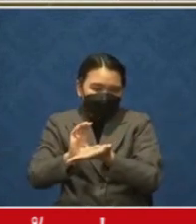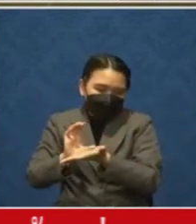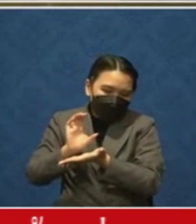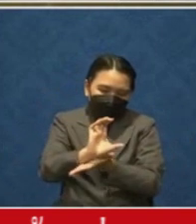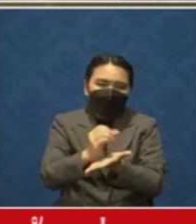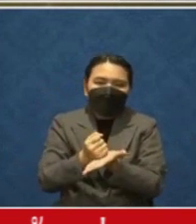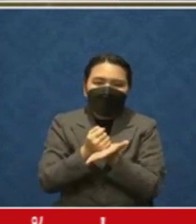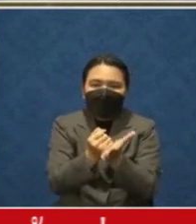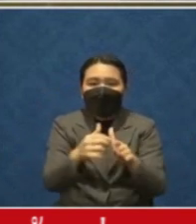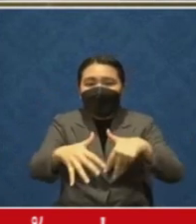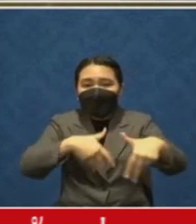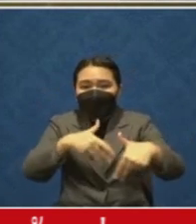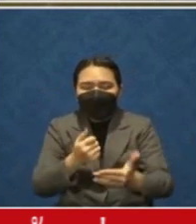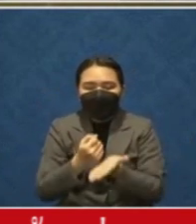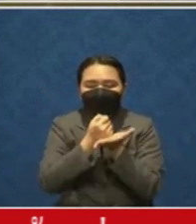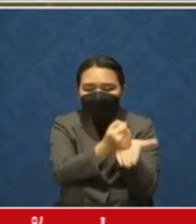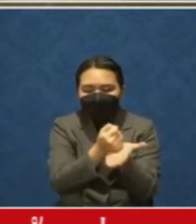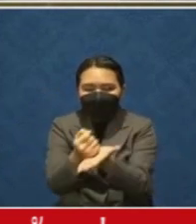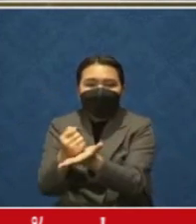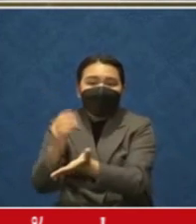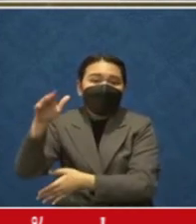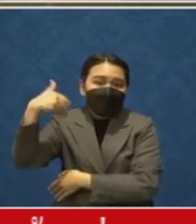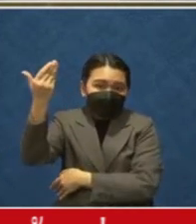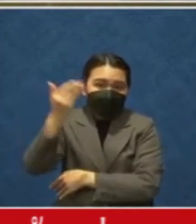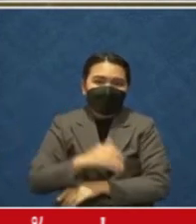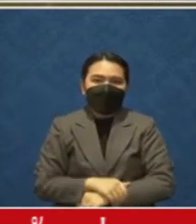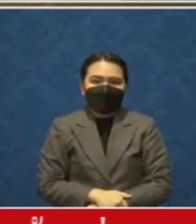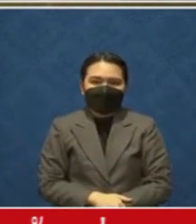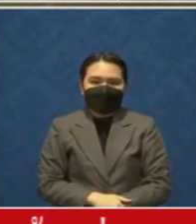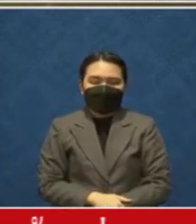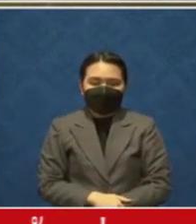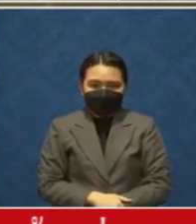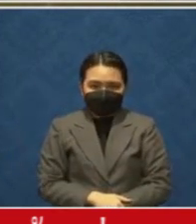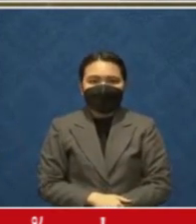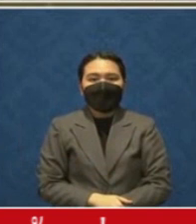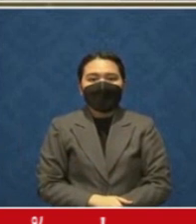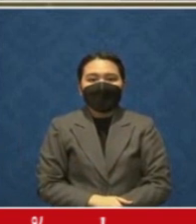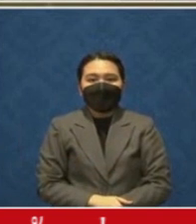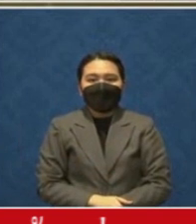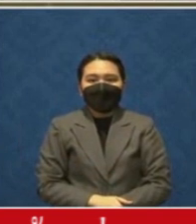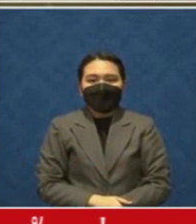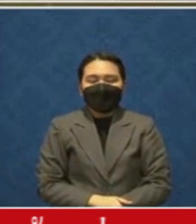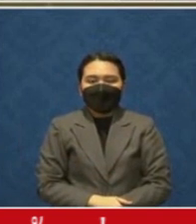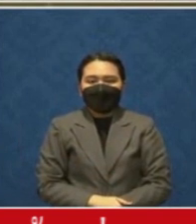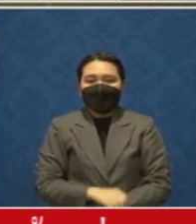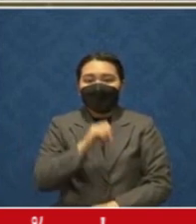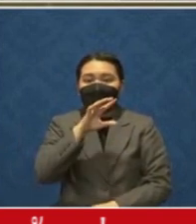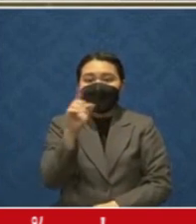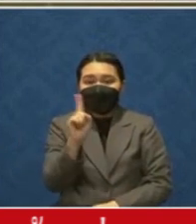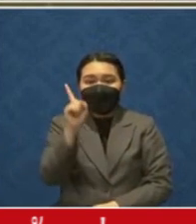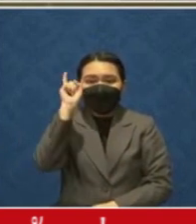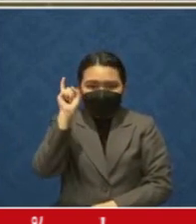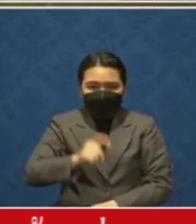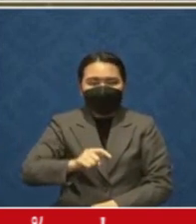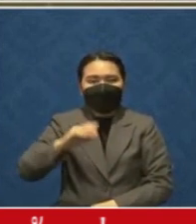อนดังนั้นเนี่ยพลเอกประยุทธ์ต้องสั่งให้กองทัพอากาศเนี่ยถ